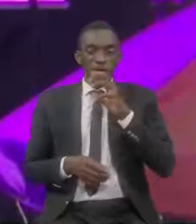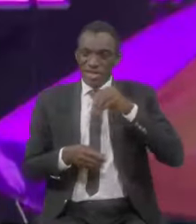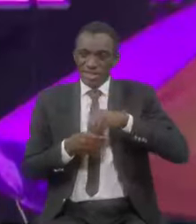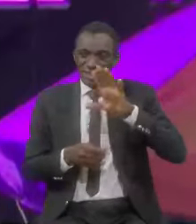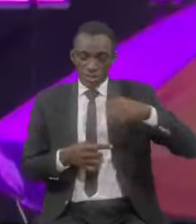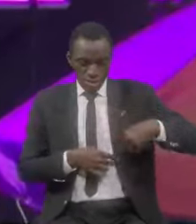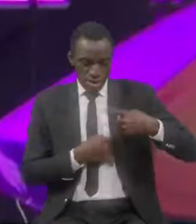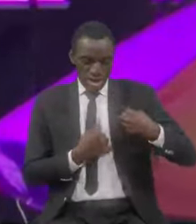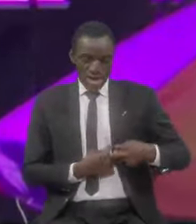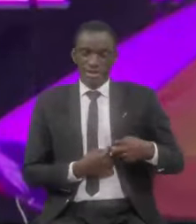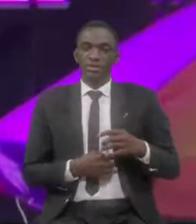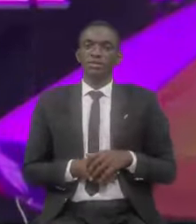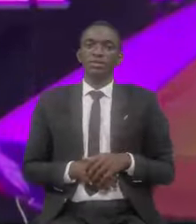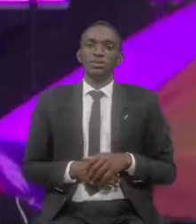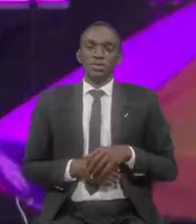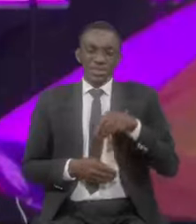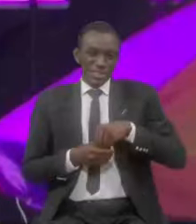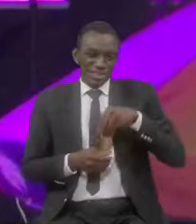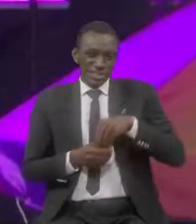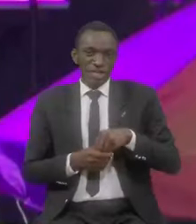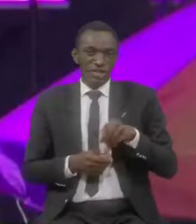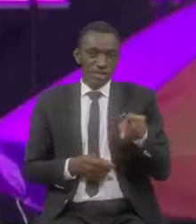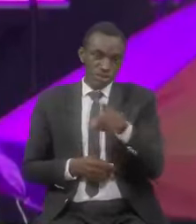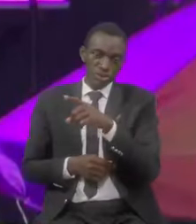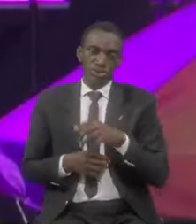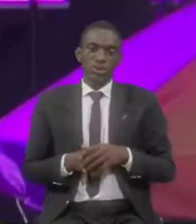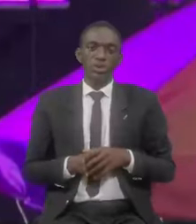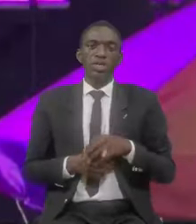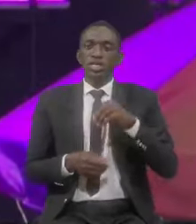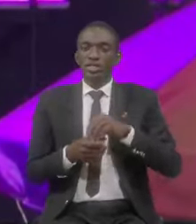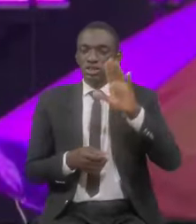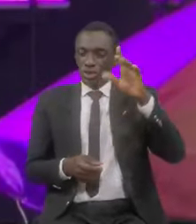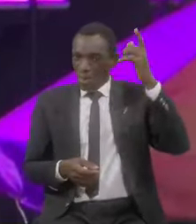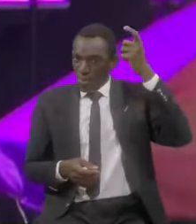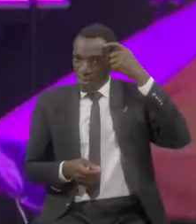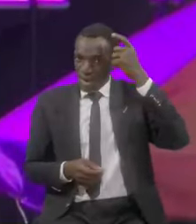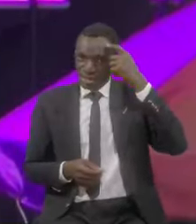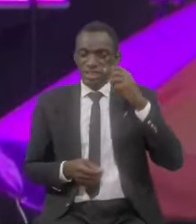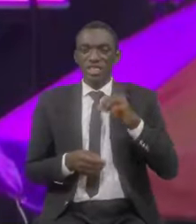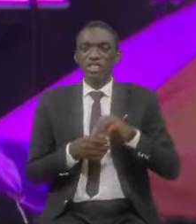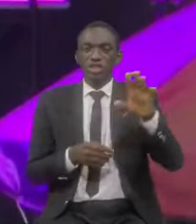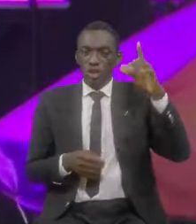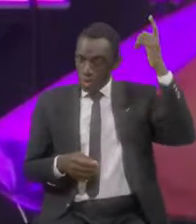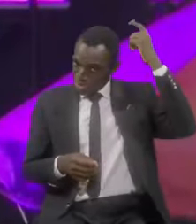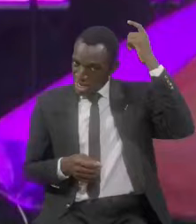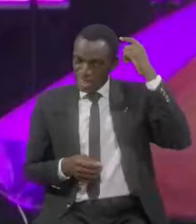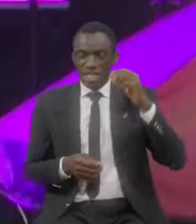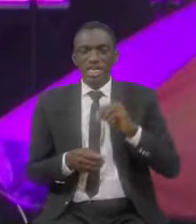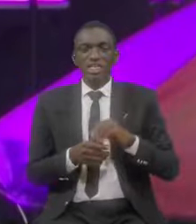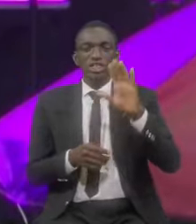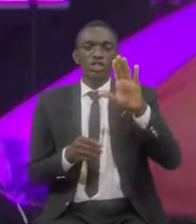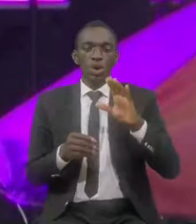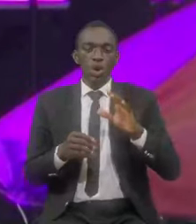dans votre vie, au-dedans de vous, dans votre cerveau, dans votre esprit, dans